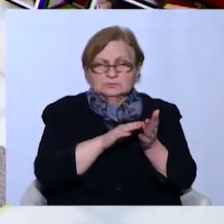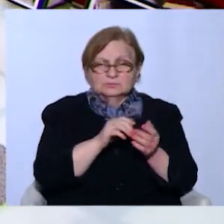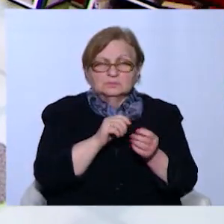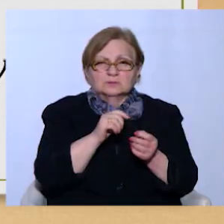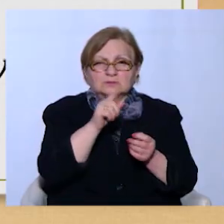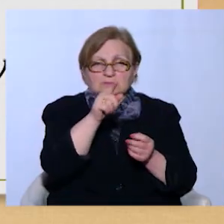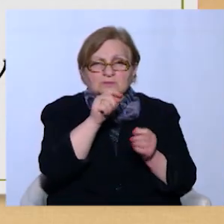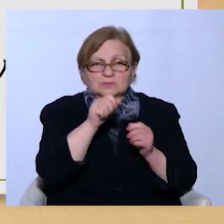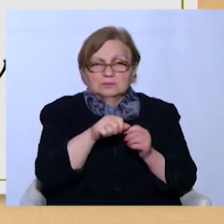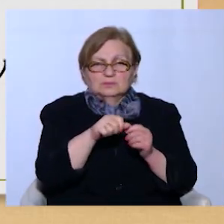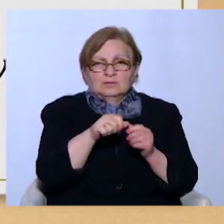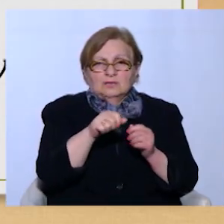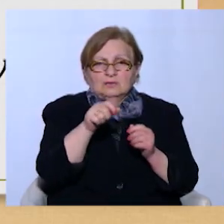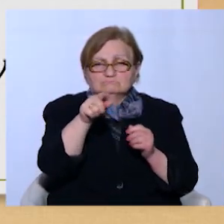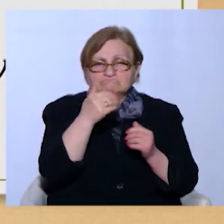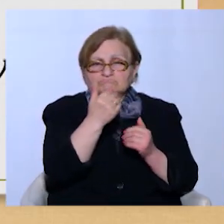f(x)-ი უდრის აჯერ